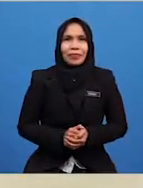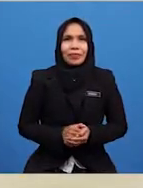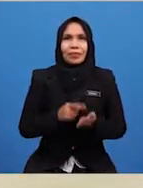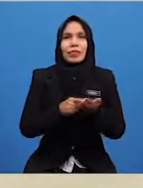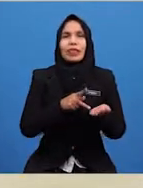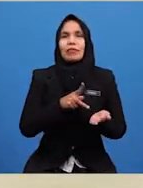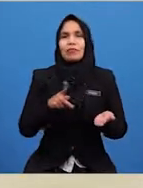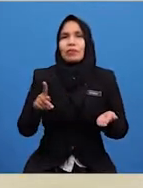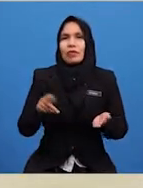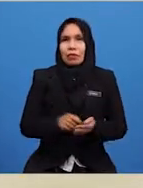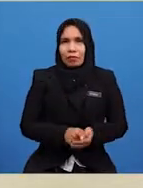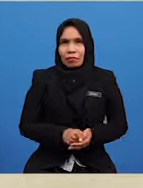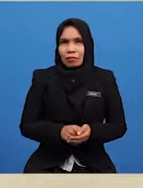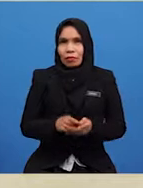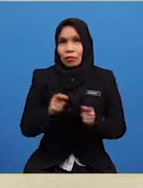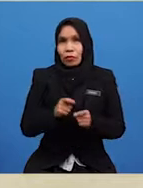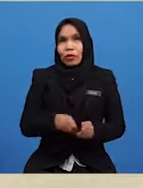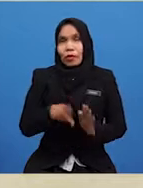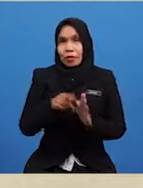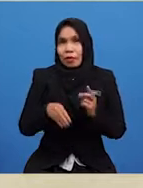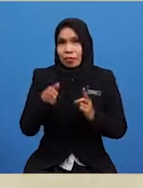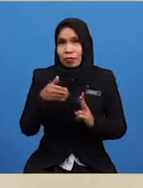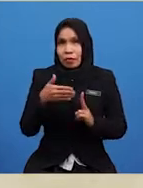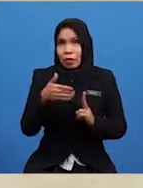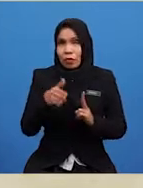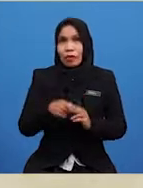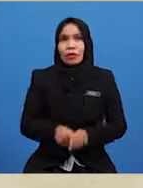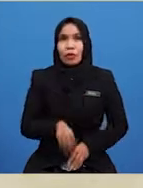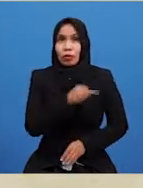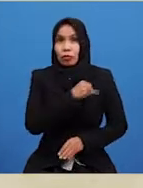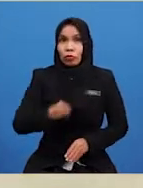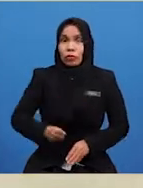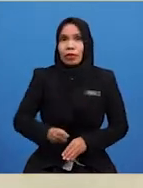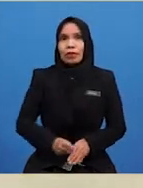Apakah tujuan perkahwinan Sultan Melaka dengan Puteri Majapahit?